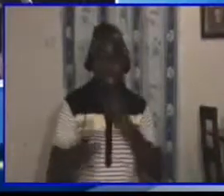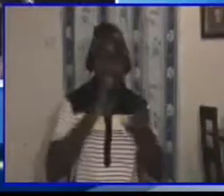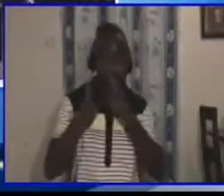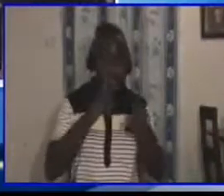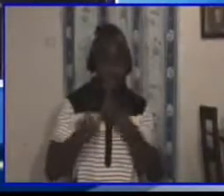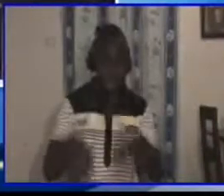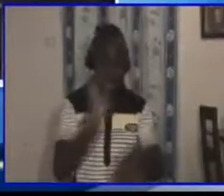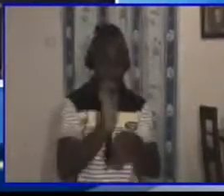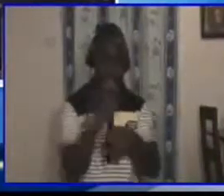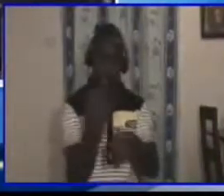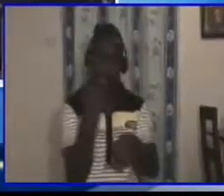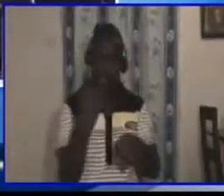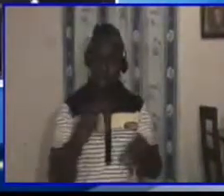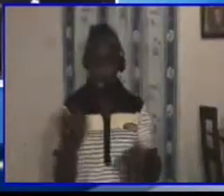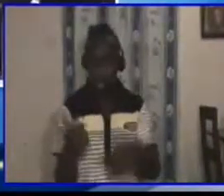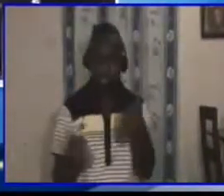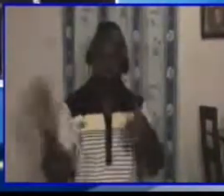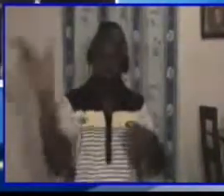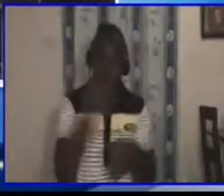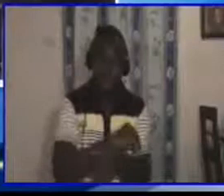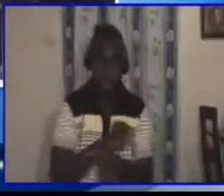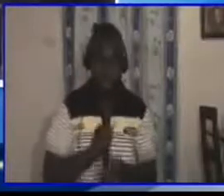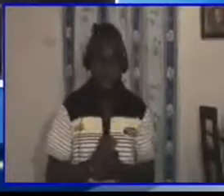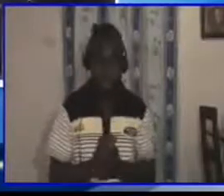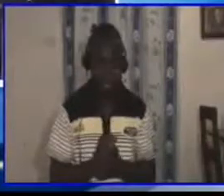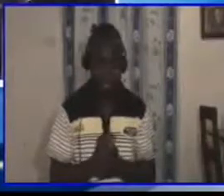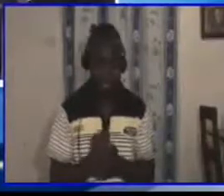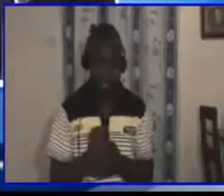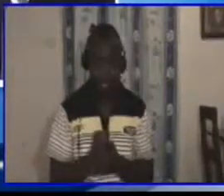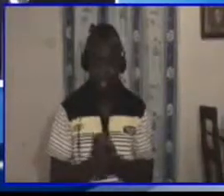ritornano alla parola di dio